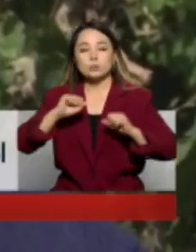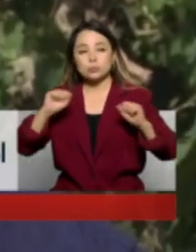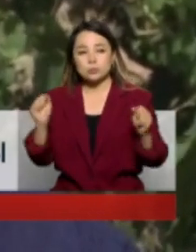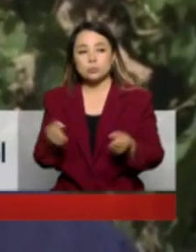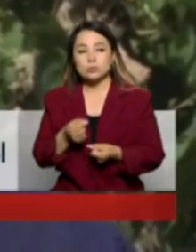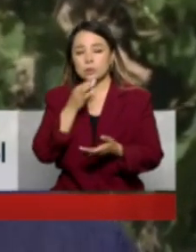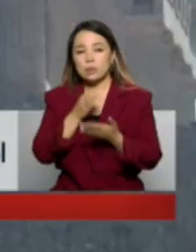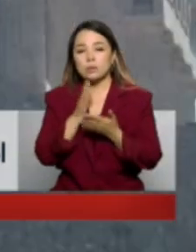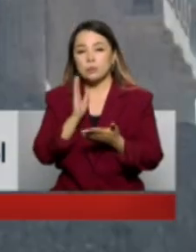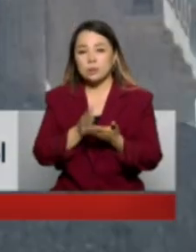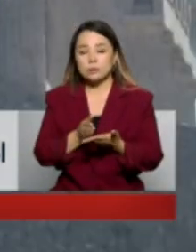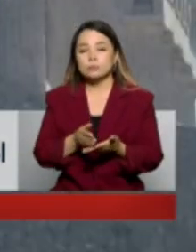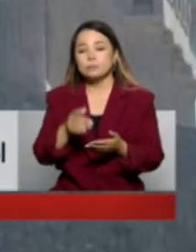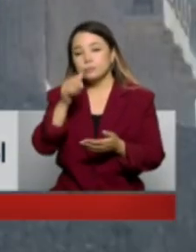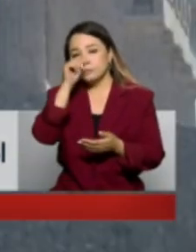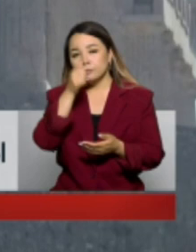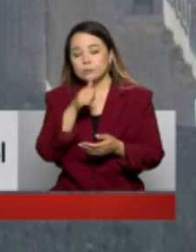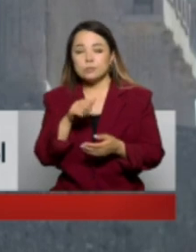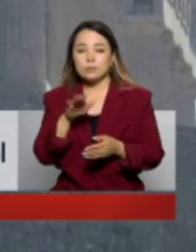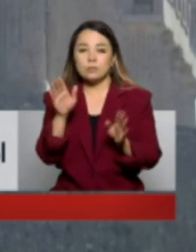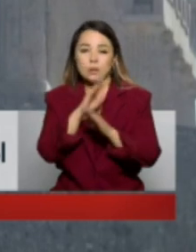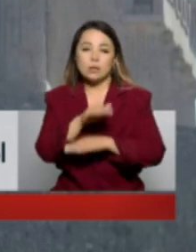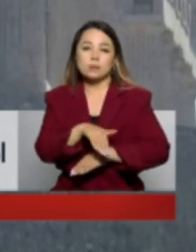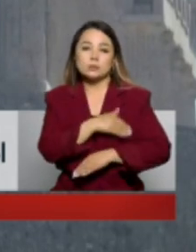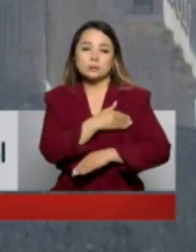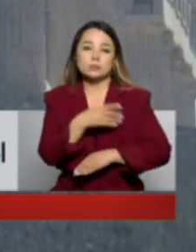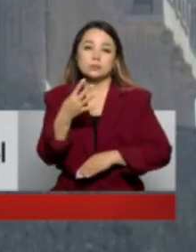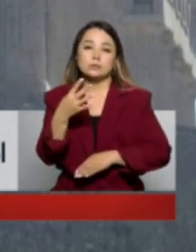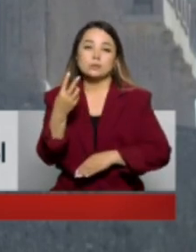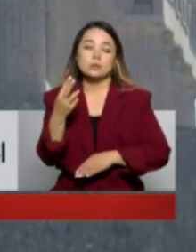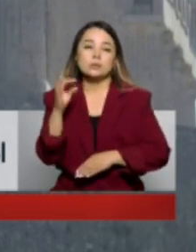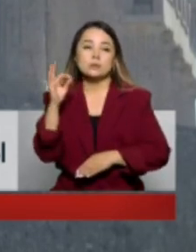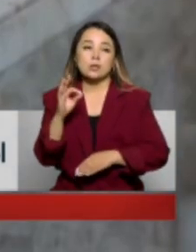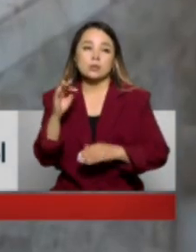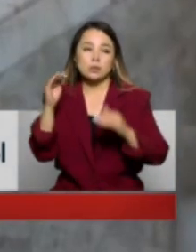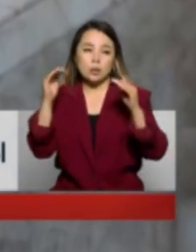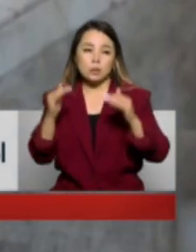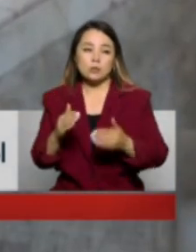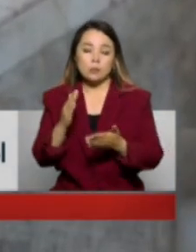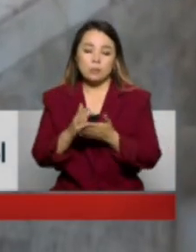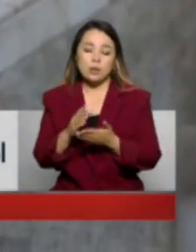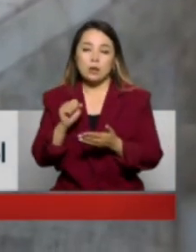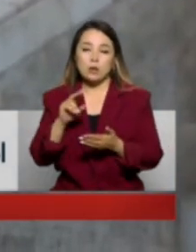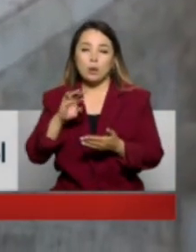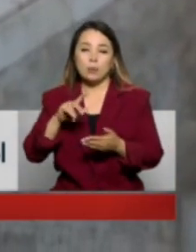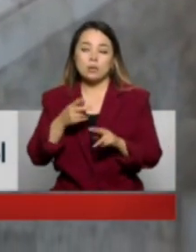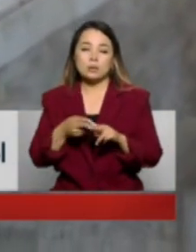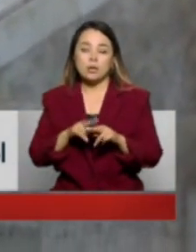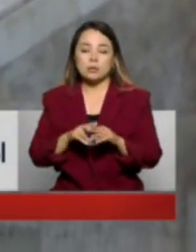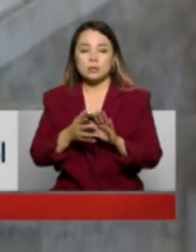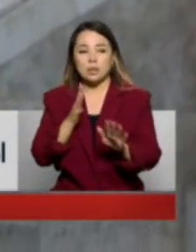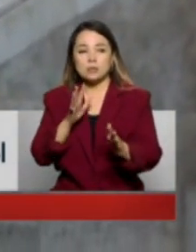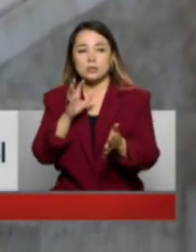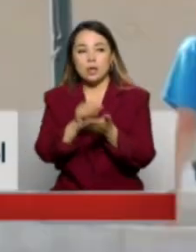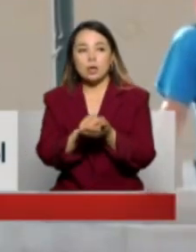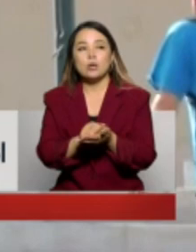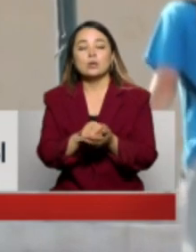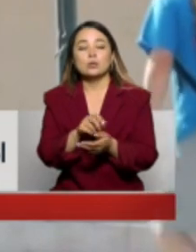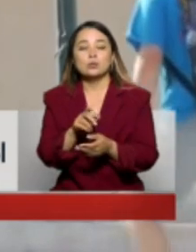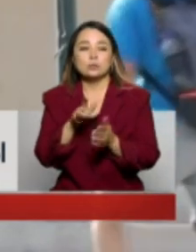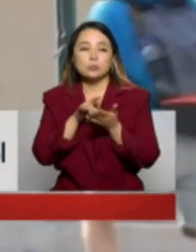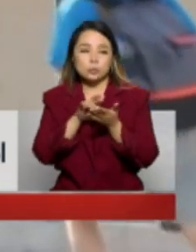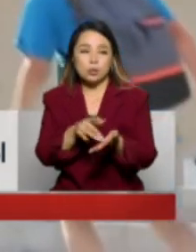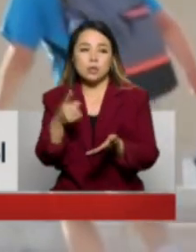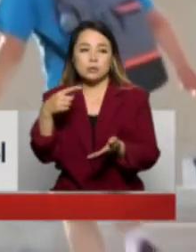суытатын болды. Грекияда ауаның температурасы 43 градустан түспей тұр. Афинадағы Акропольді көруге кезекке тұрған туристер аптап